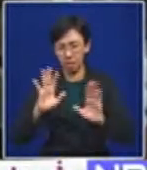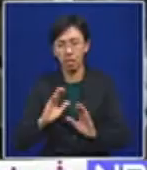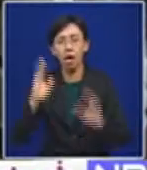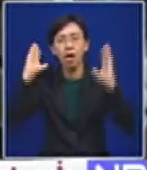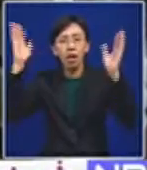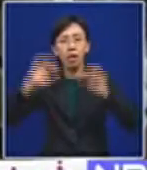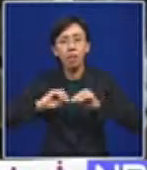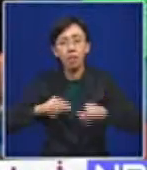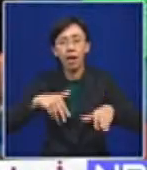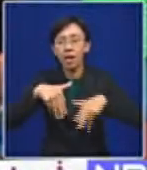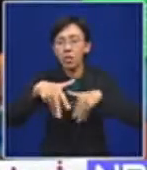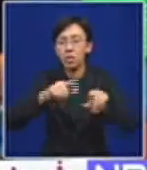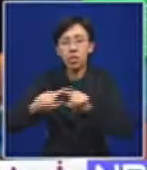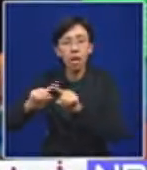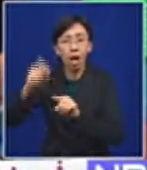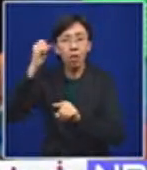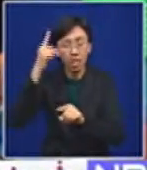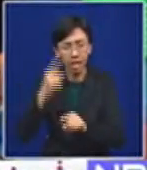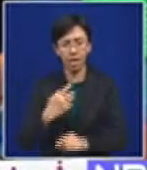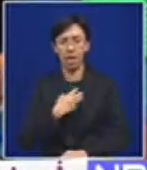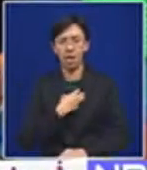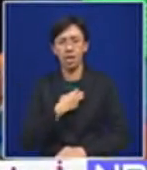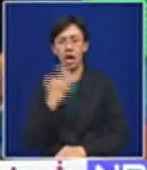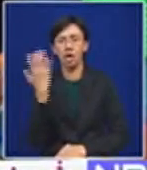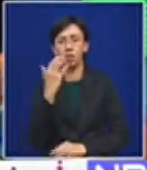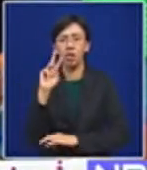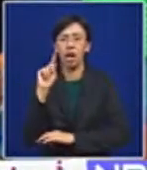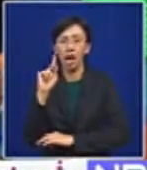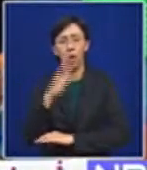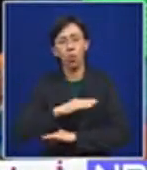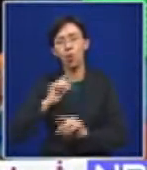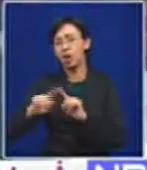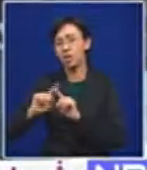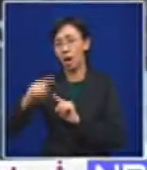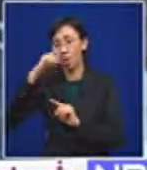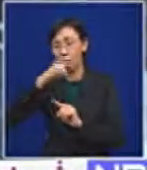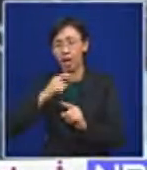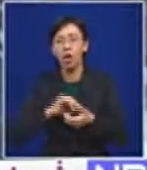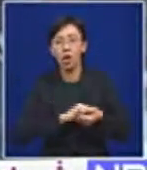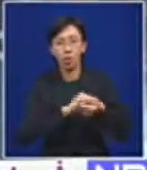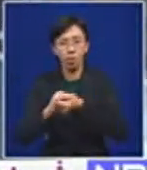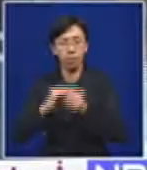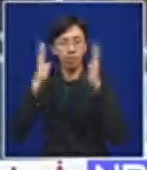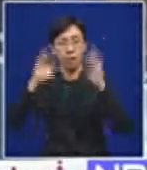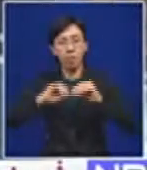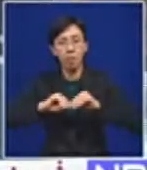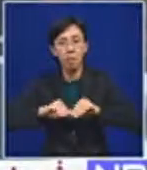ความเข้าใจและขอให้สื่อของประเทศไทยร่วมประชาสัมพันธ์ให้เกิดความเข้าใจมากขึ้น